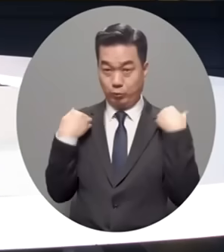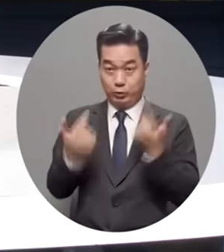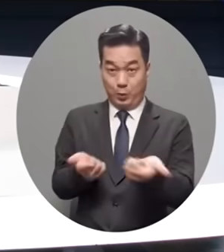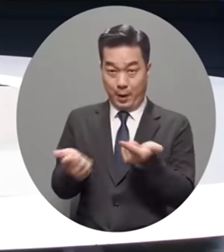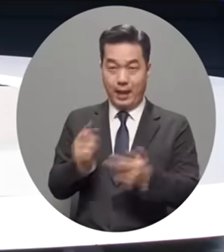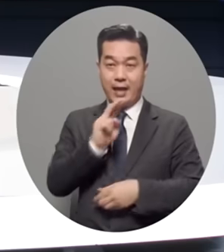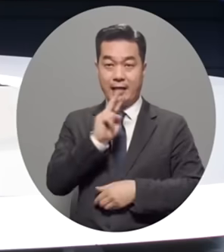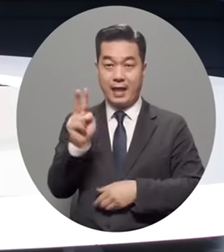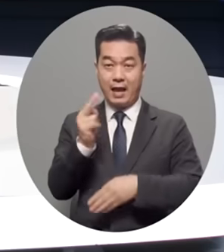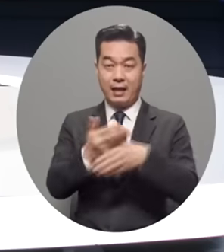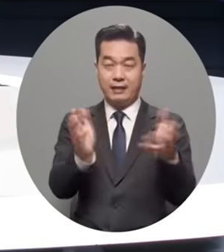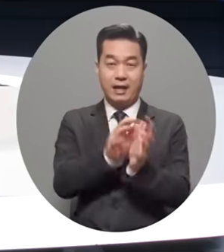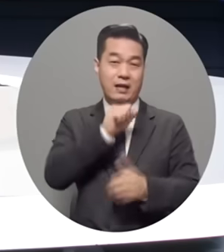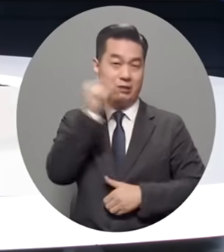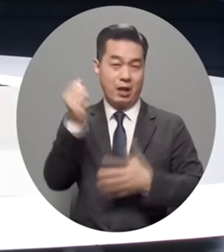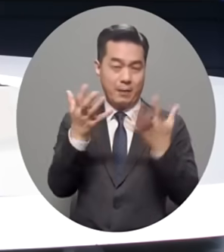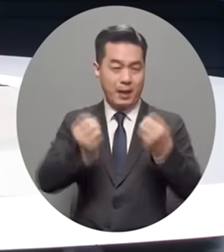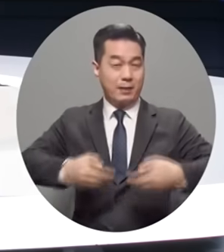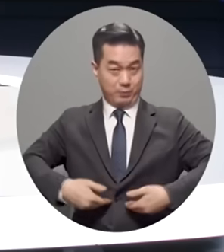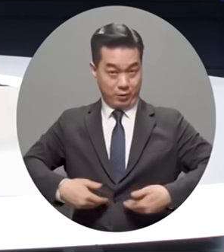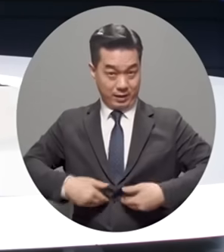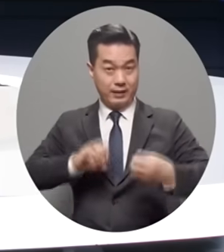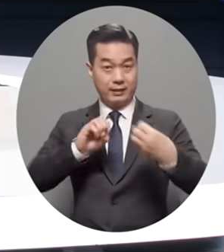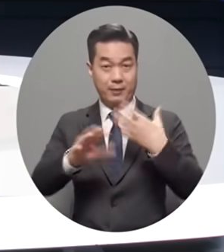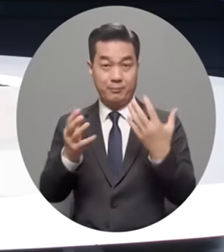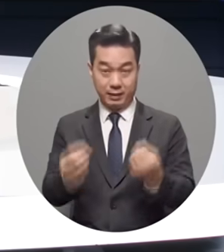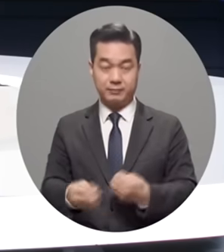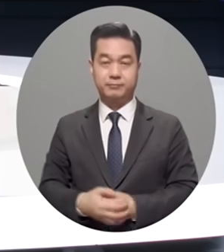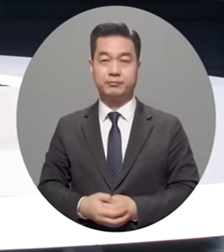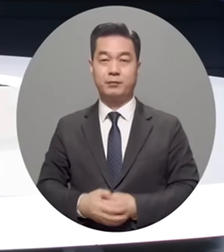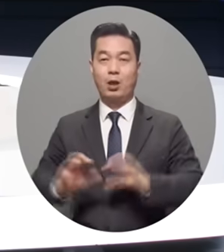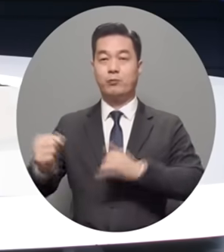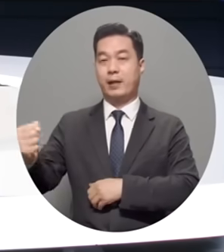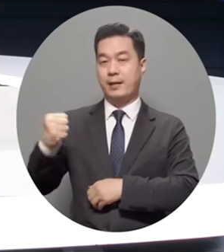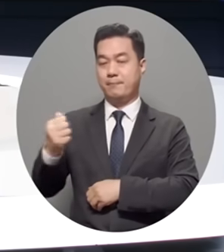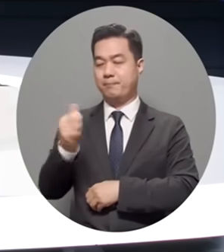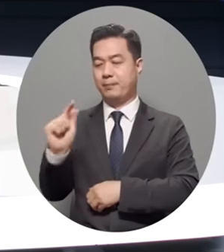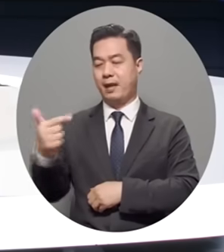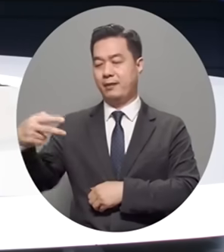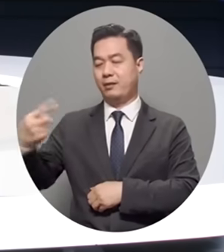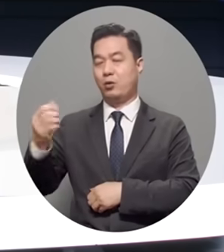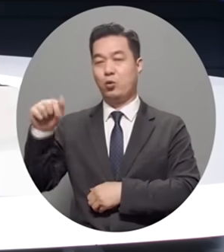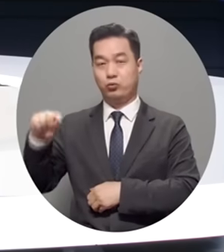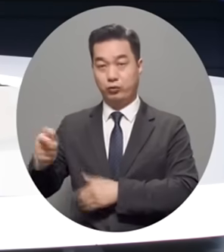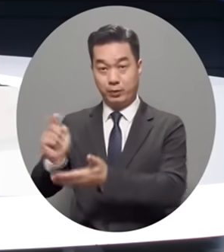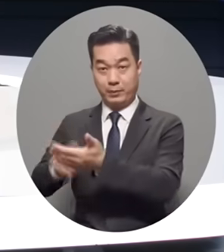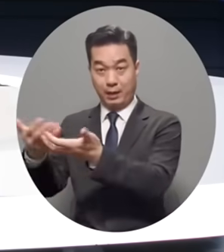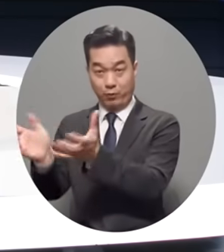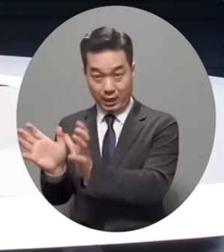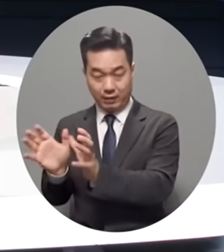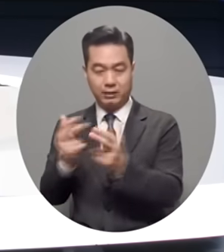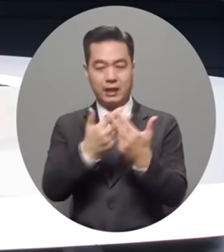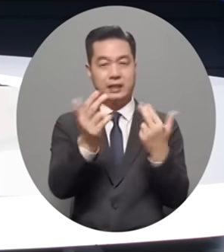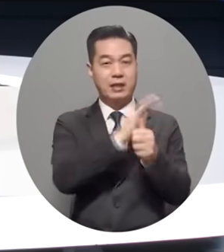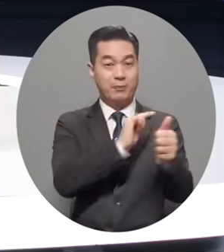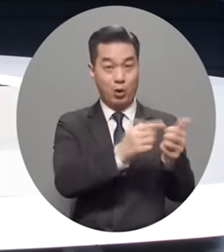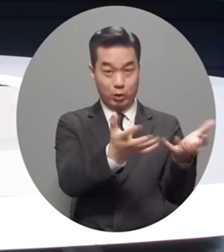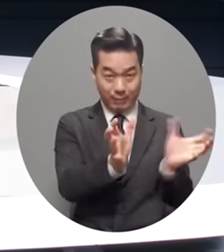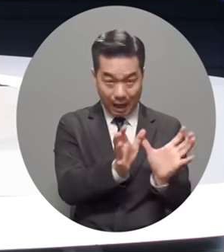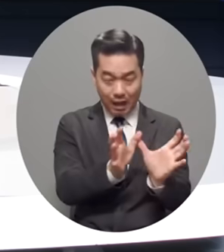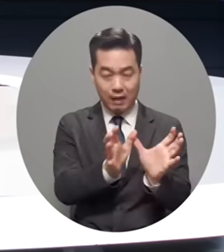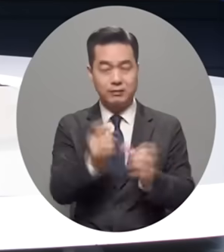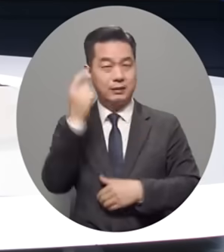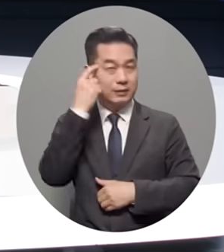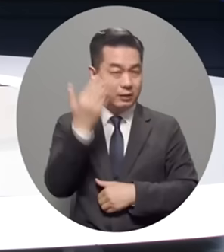많이 당선돼야 한다는 응답이 더 많았습니다. 국민의힘 한동훈 비대위와 민주당 이재명 체제에 대한 의견도